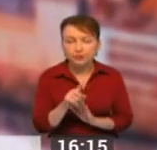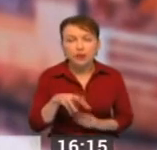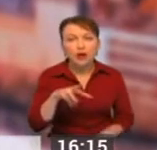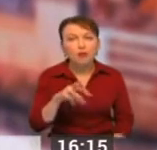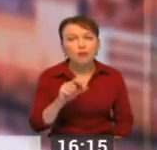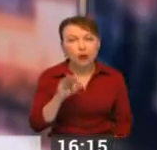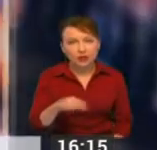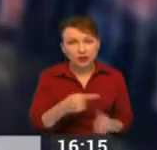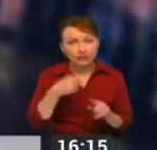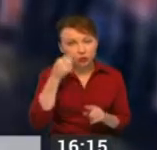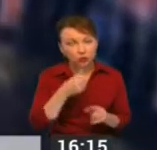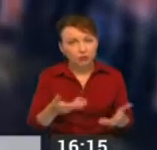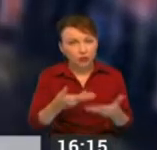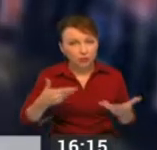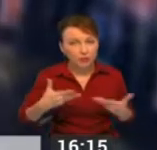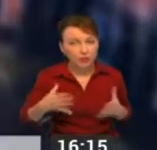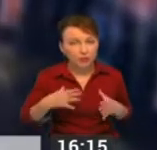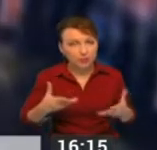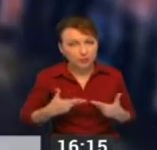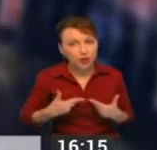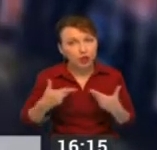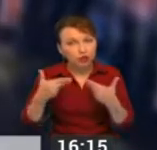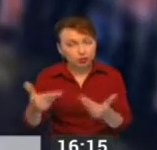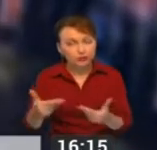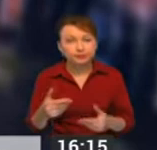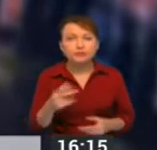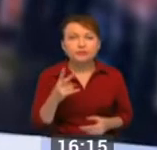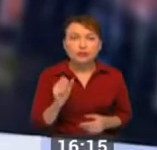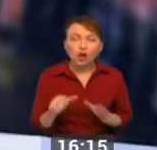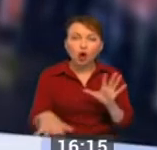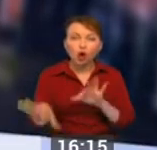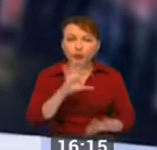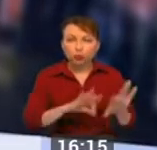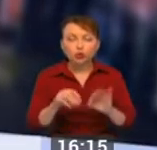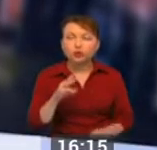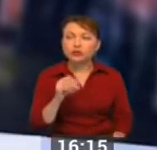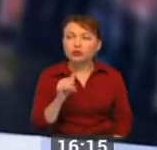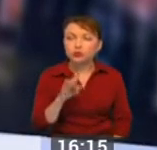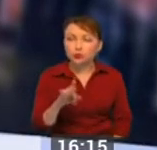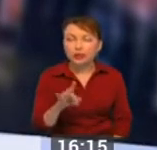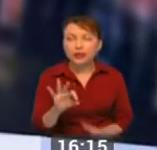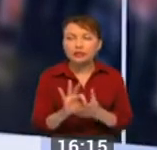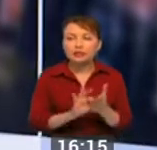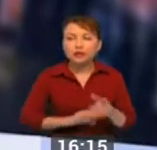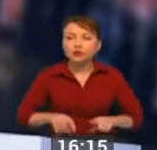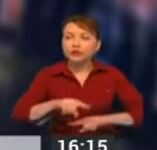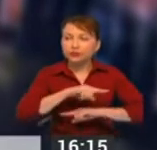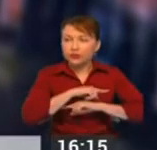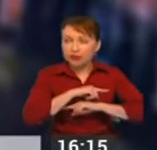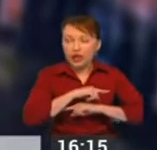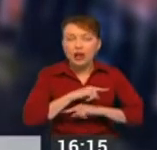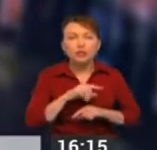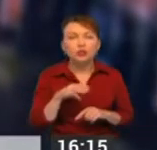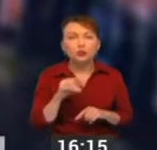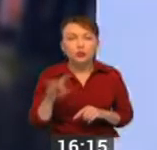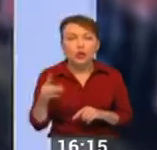цього року ми були приглашені на відборочний тур, і одразу ж і фінальний, це було два